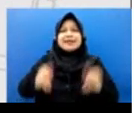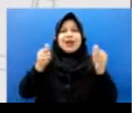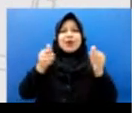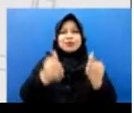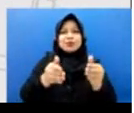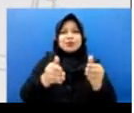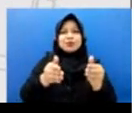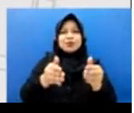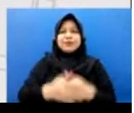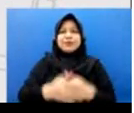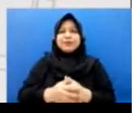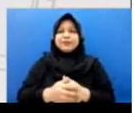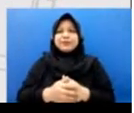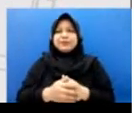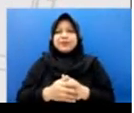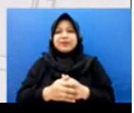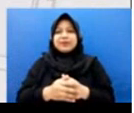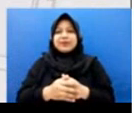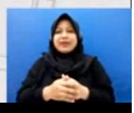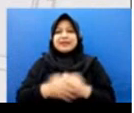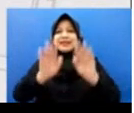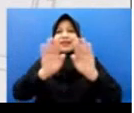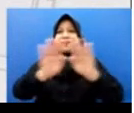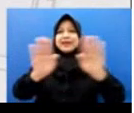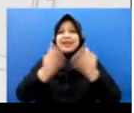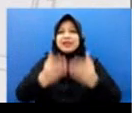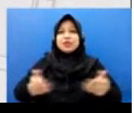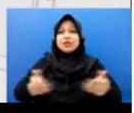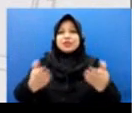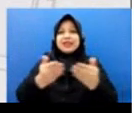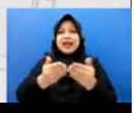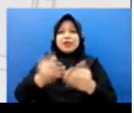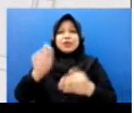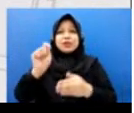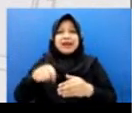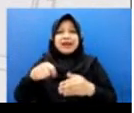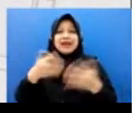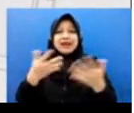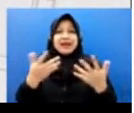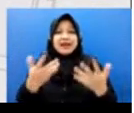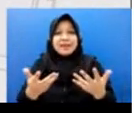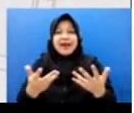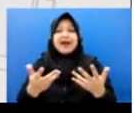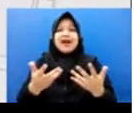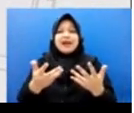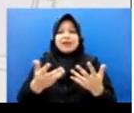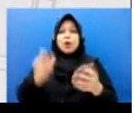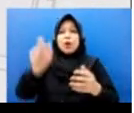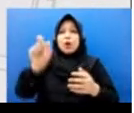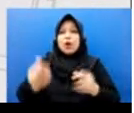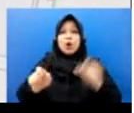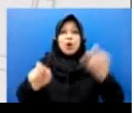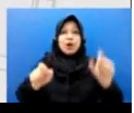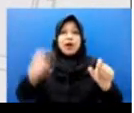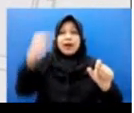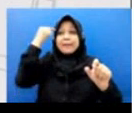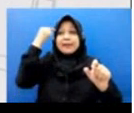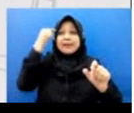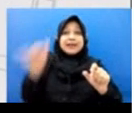Kapabilitas algoritmenya media sosial adalah untuk mempertemukan orang-orang yang sepemikiran.